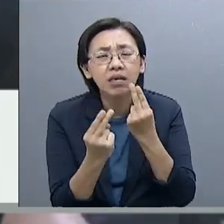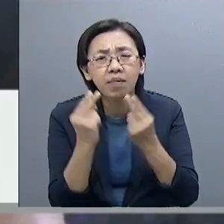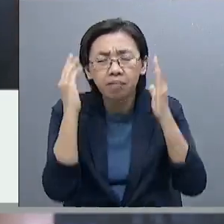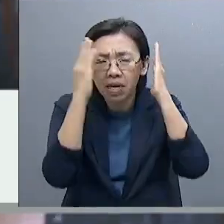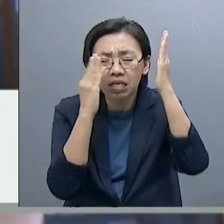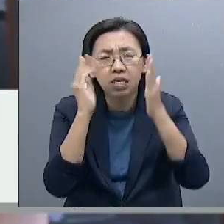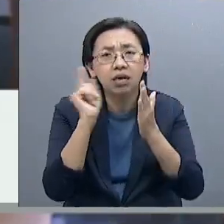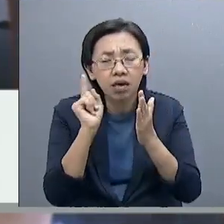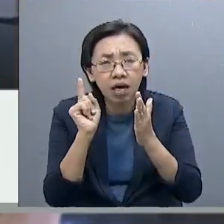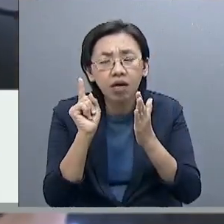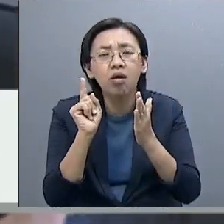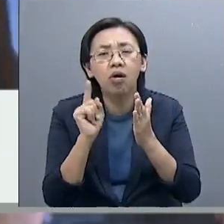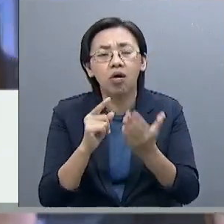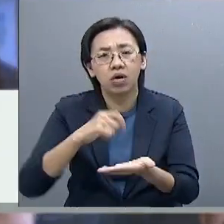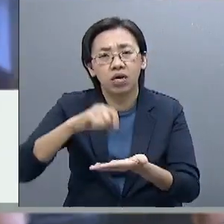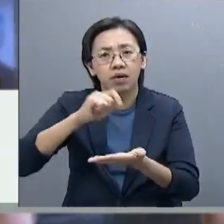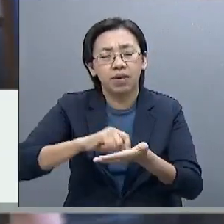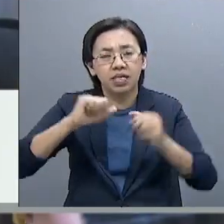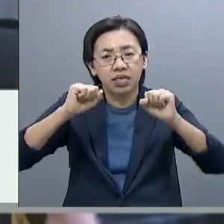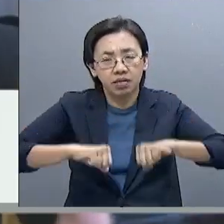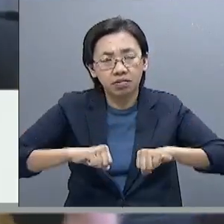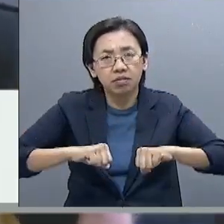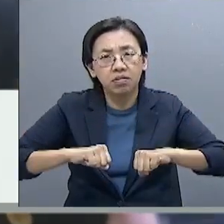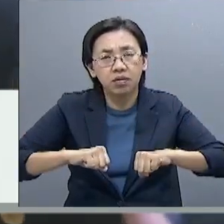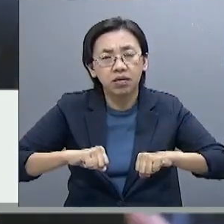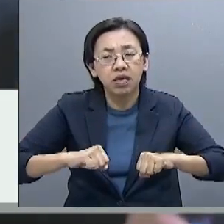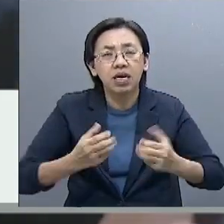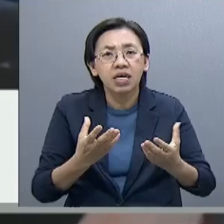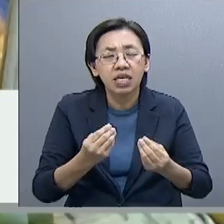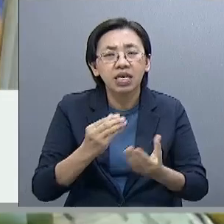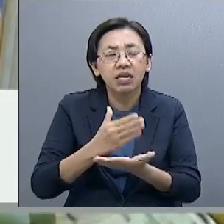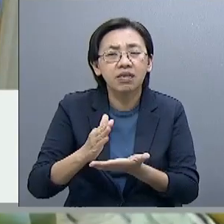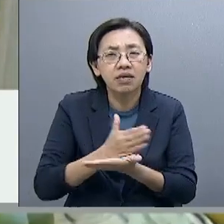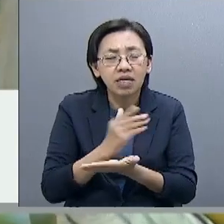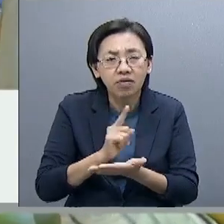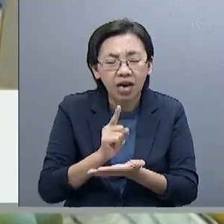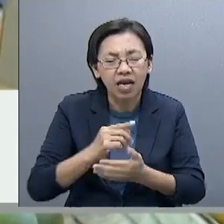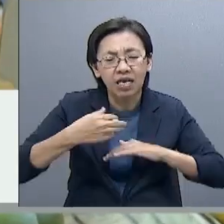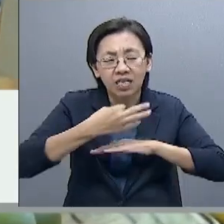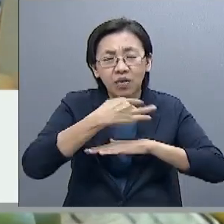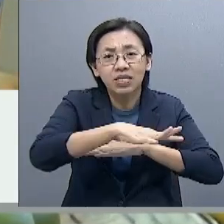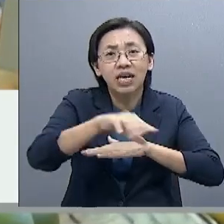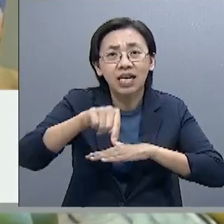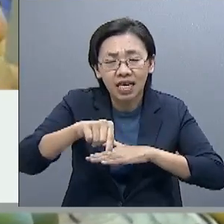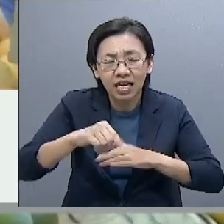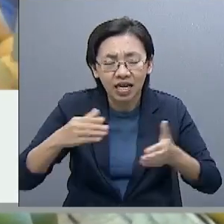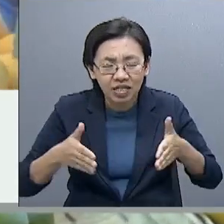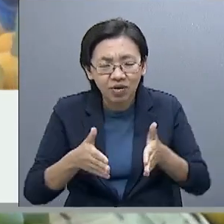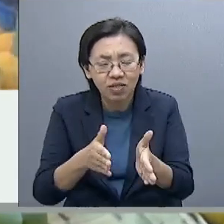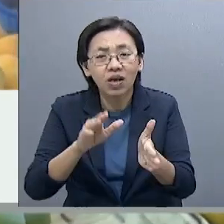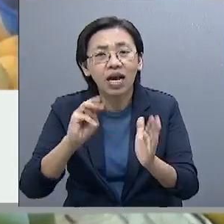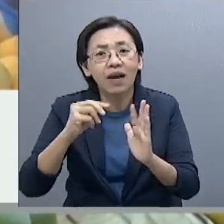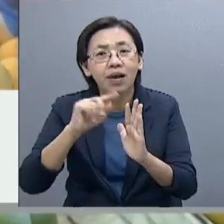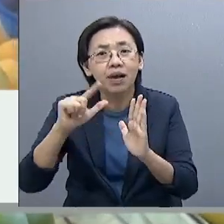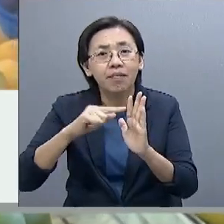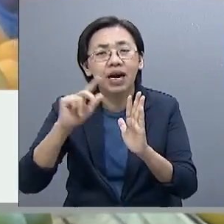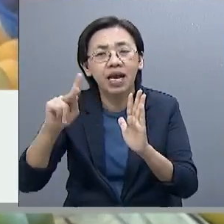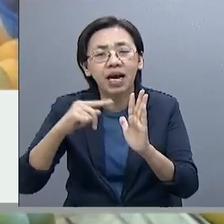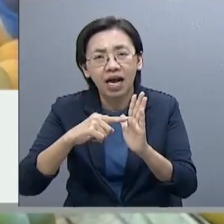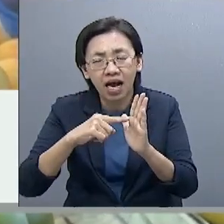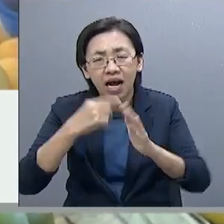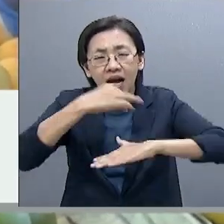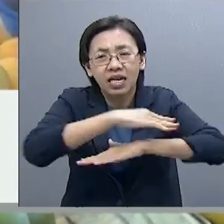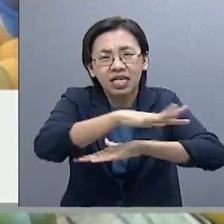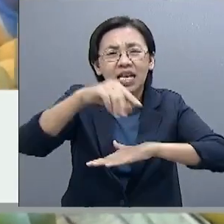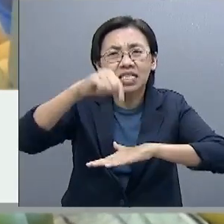าร่วมในพิธีลงนามในข้อตกลงปักปันเขตแดนในพื้นที่พิพาททางทะเลบริเวณช่องแคบมะละกาแล้วก็ทะเลสุลาเวสี